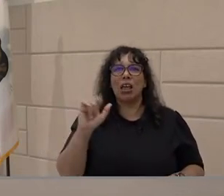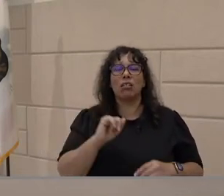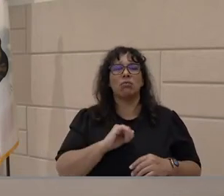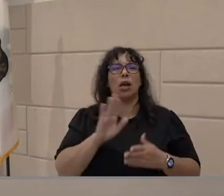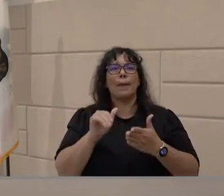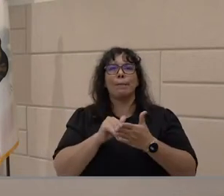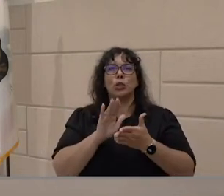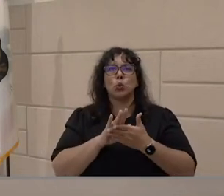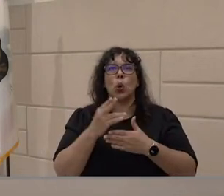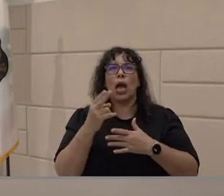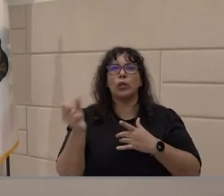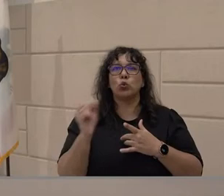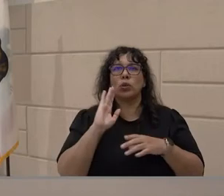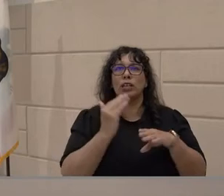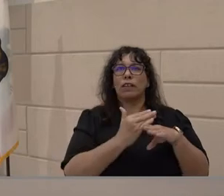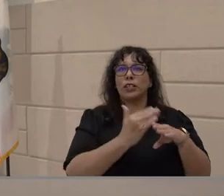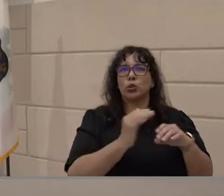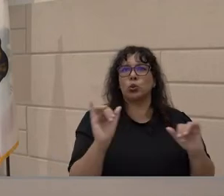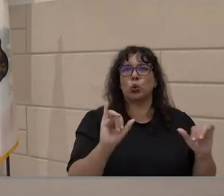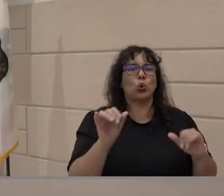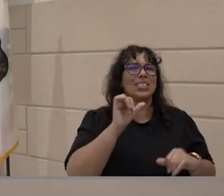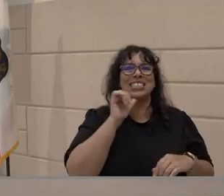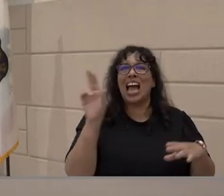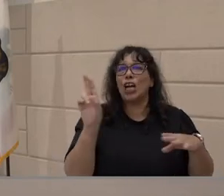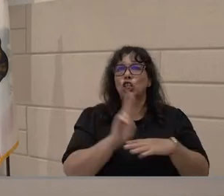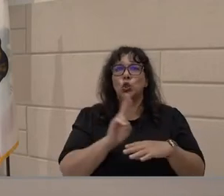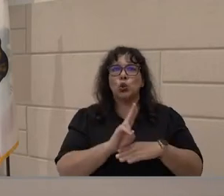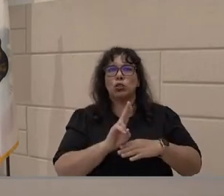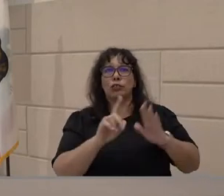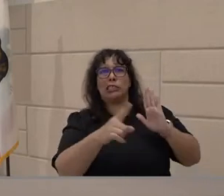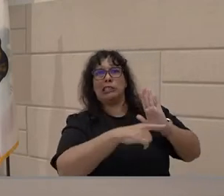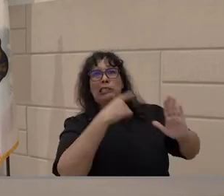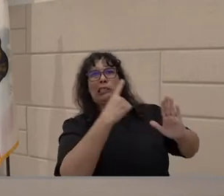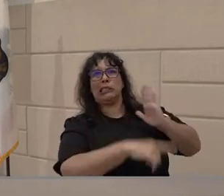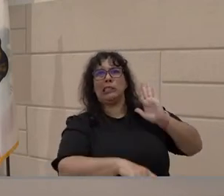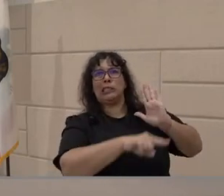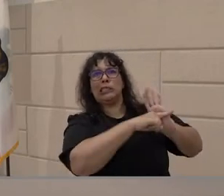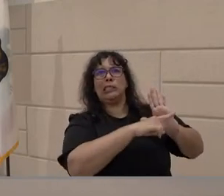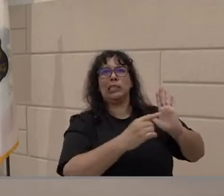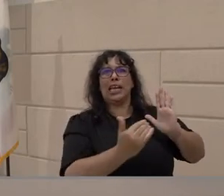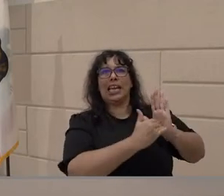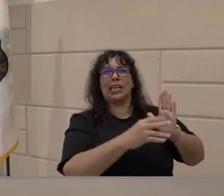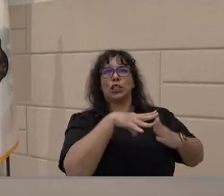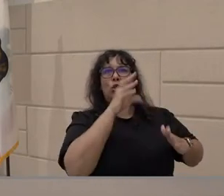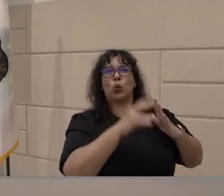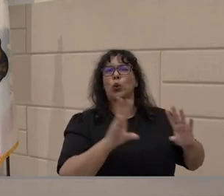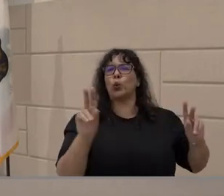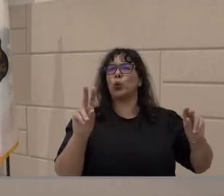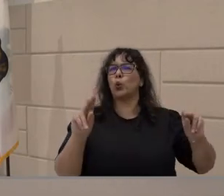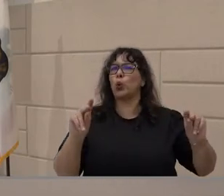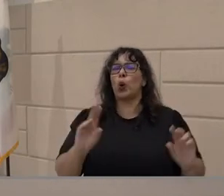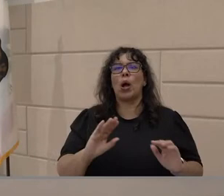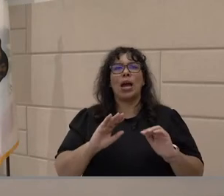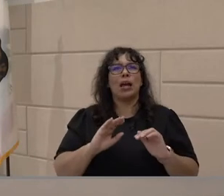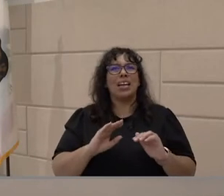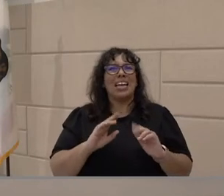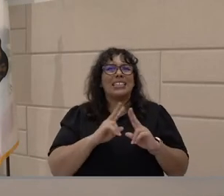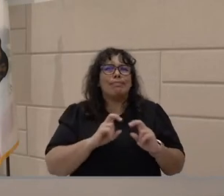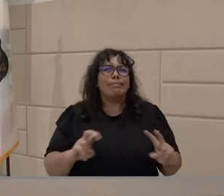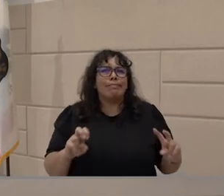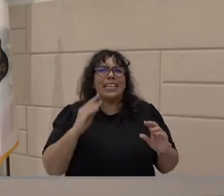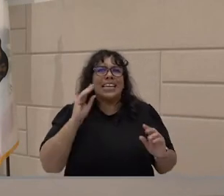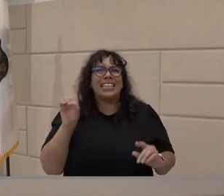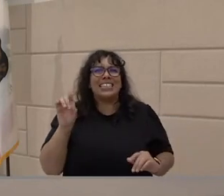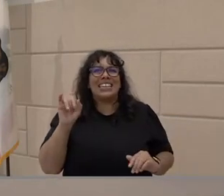นี่โดยฉะนั้นคือถ้ายืนดังหายคือถ้ายืน